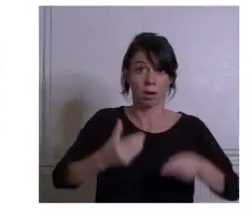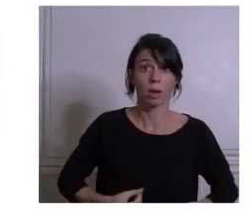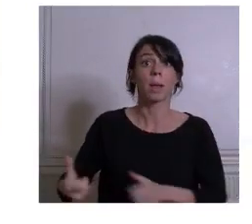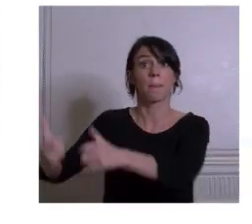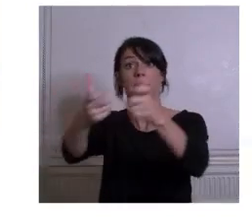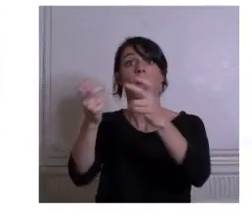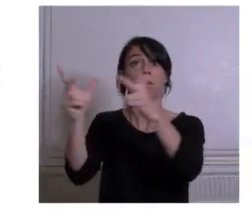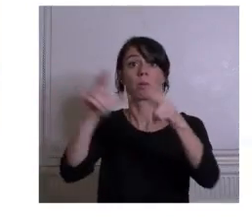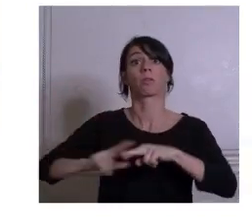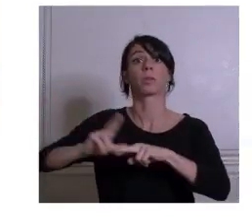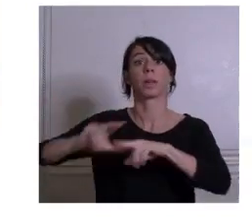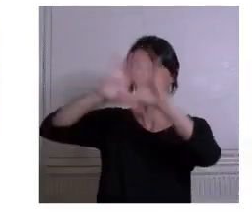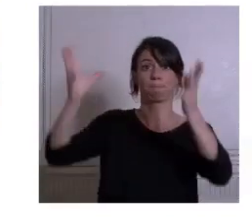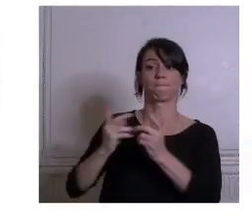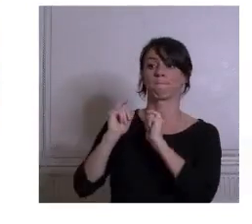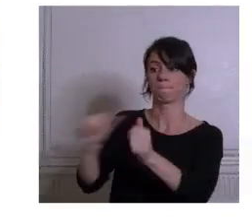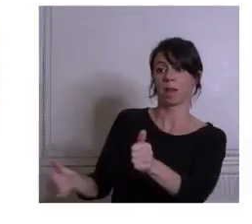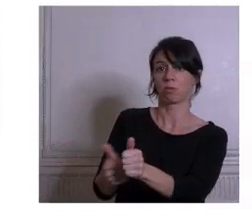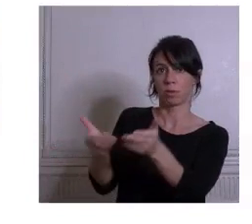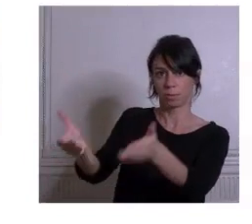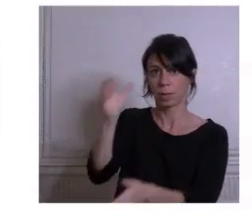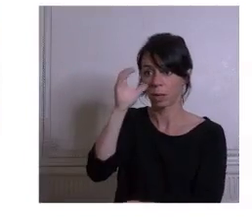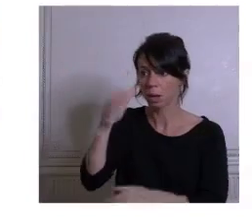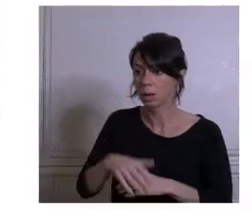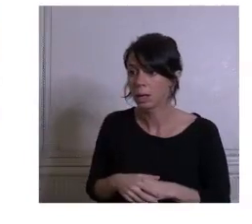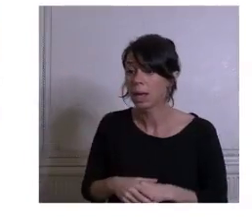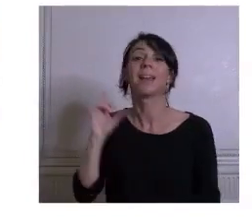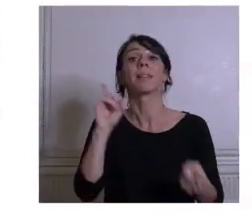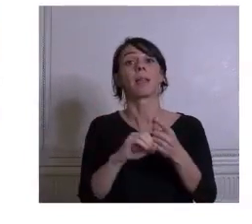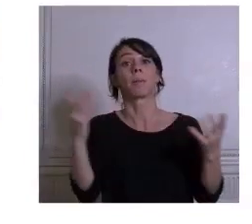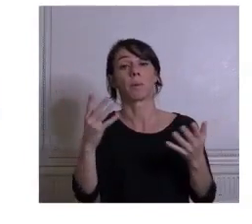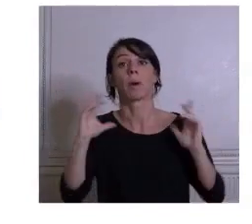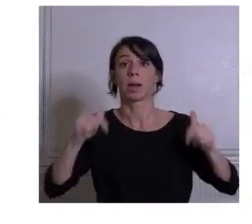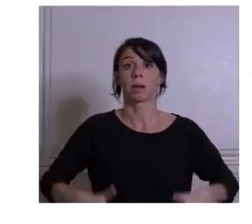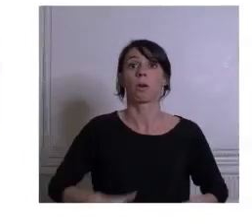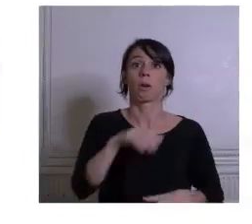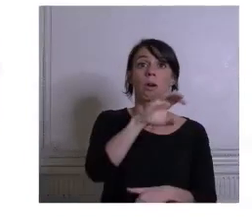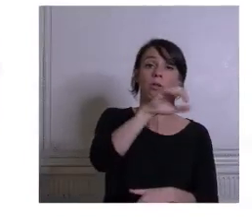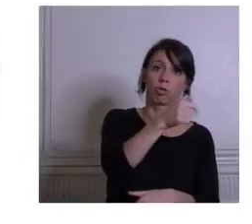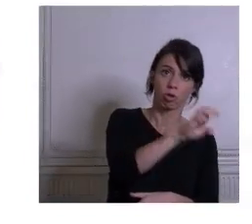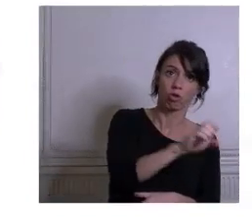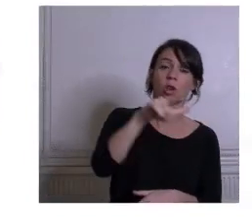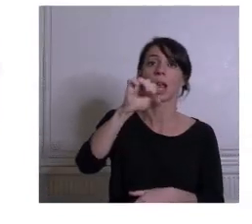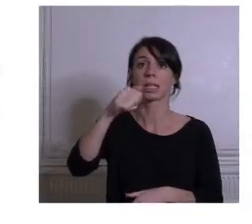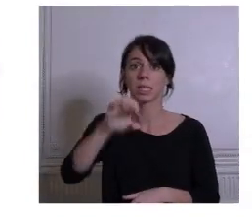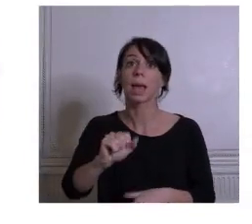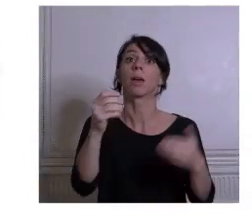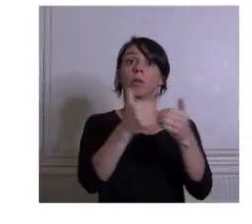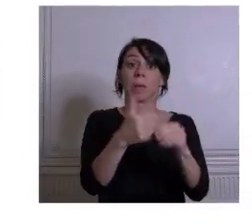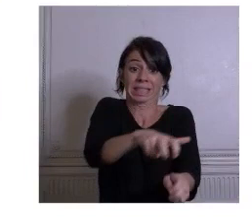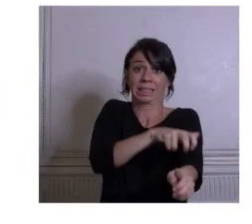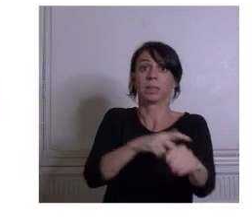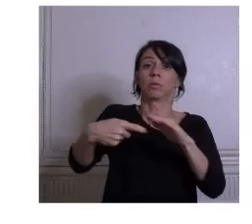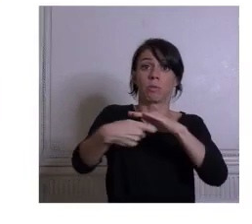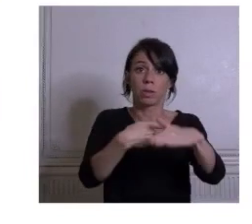son téléphone pendant 20 minutes. Ouais, ça fait 2 ans quand même. Oui, mais je crois que ça fait 2 ans qu'on l'attendait. Il faut qu'elle contacte directement le collège Victor